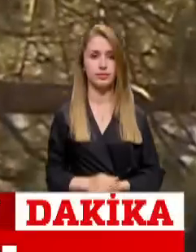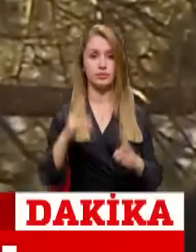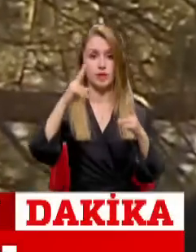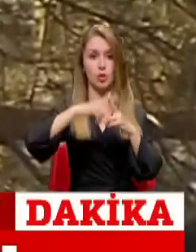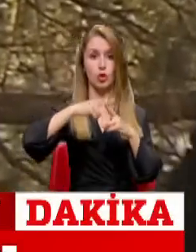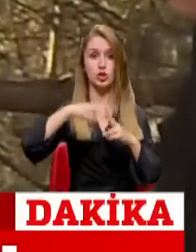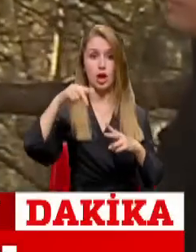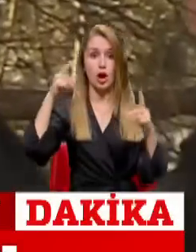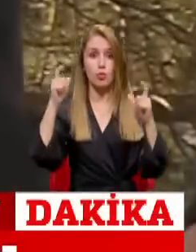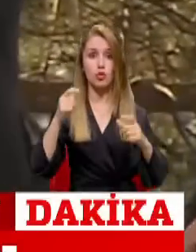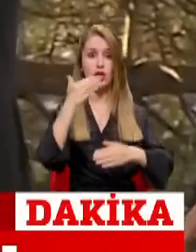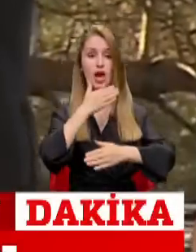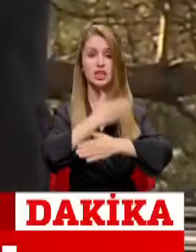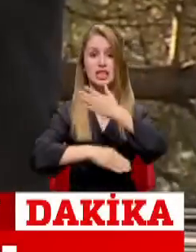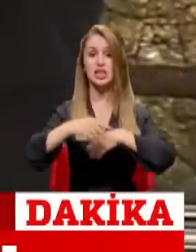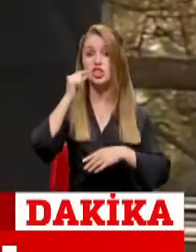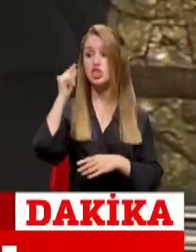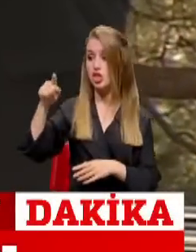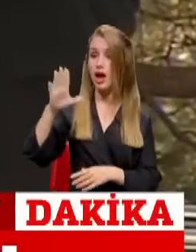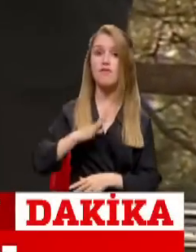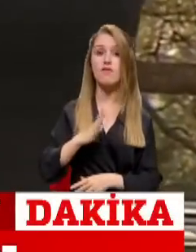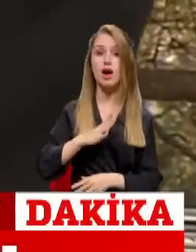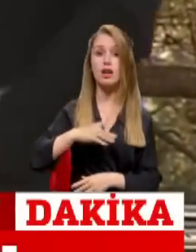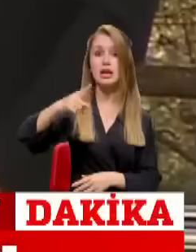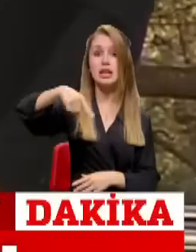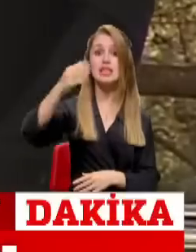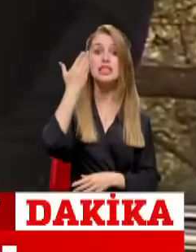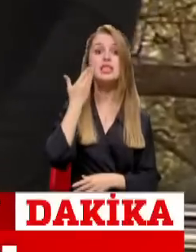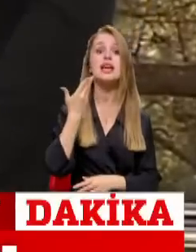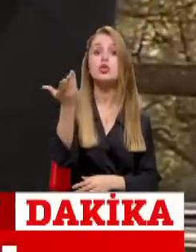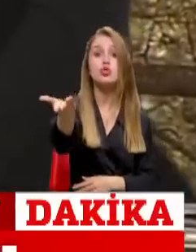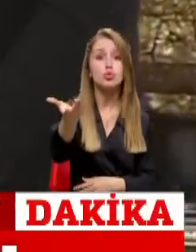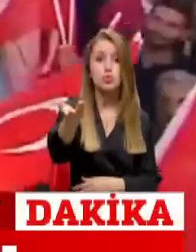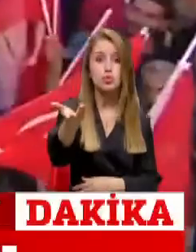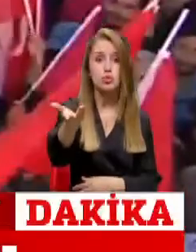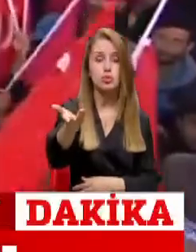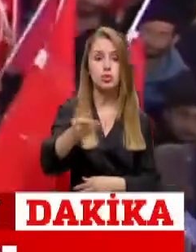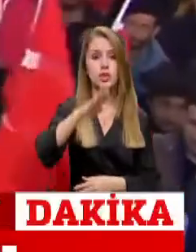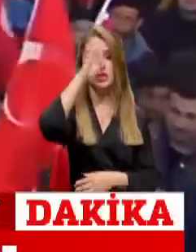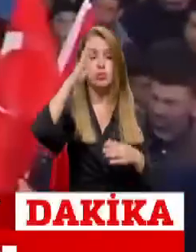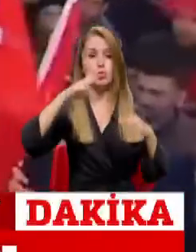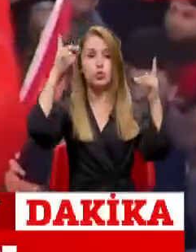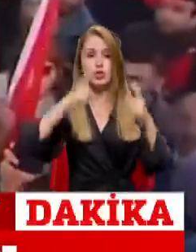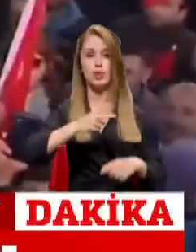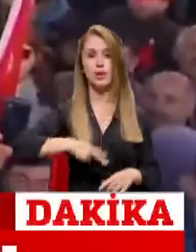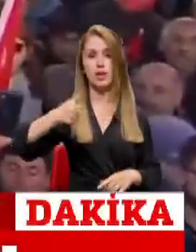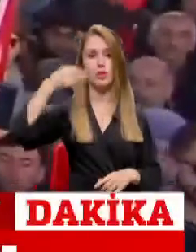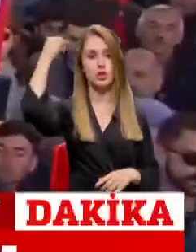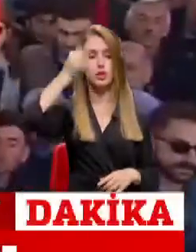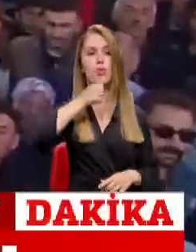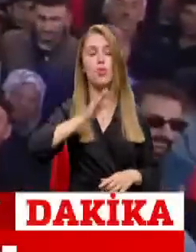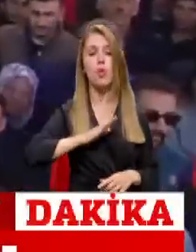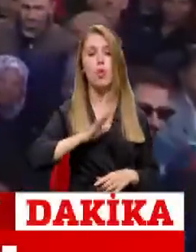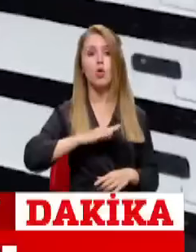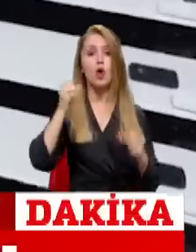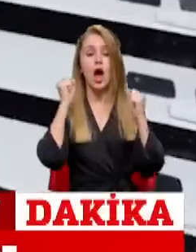Polisler burada, yaralanan vatandaşlar var. Siz seyrediyorsunuz. İstanbul Büyükşehir Belediye Başkanı Ekrem İmamoğlu